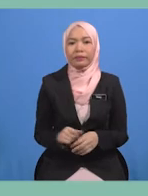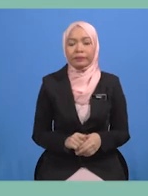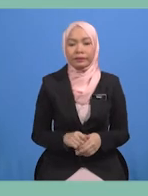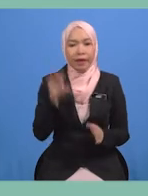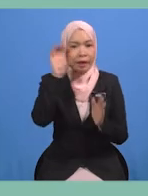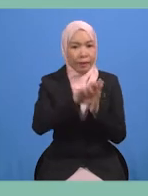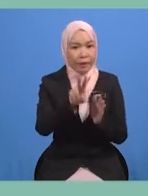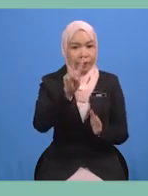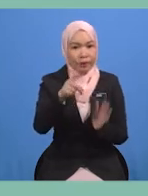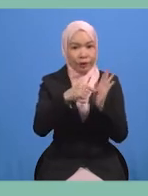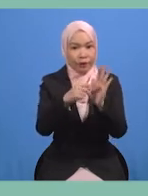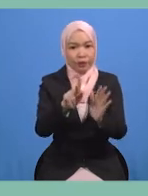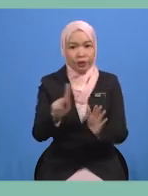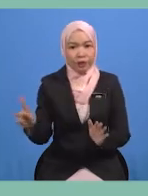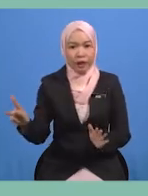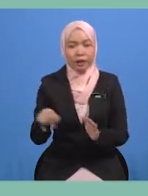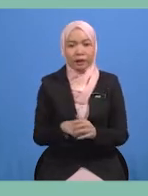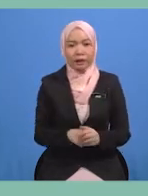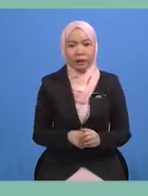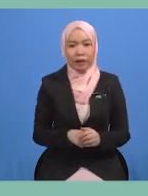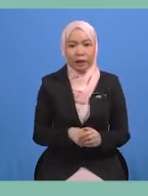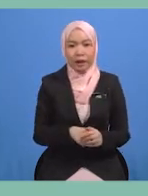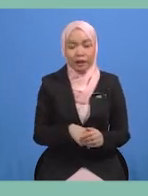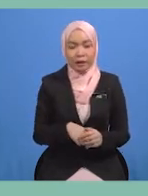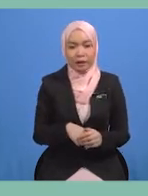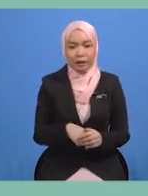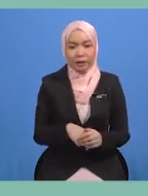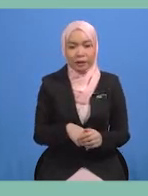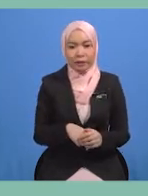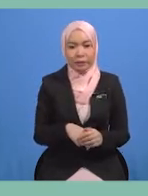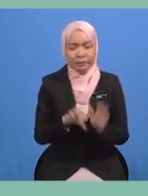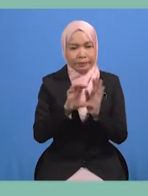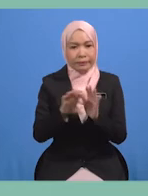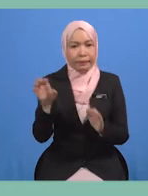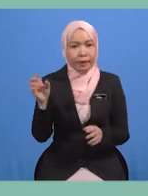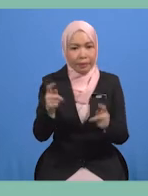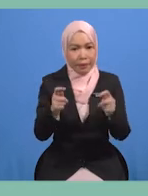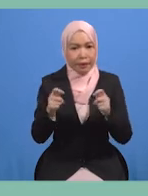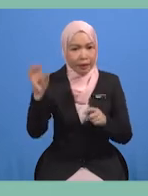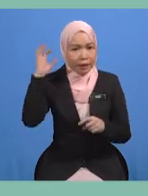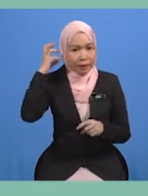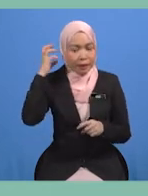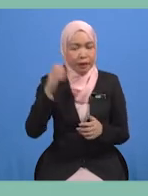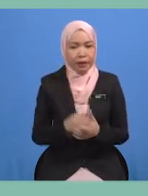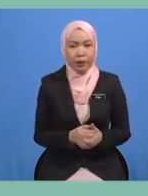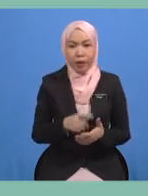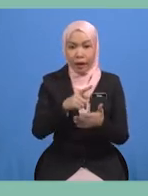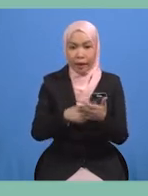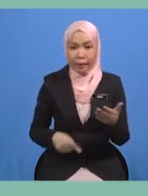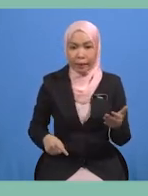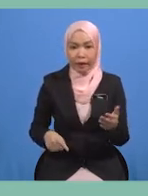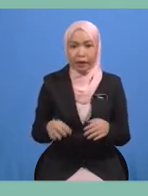rajah 2 menunjukkan rajah blok bagi sistem penerima radio.